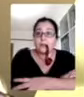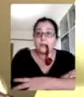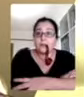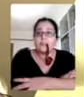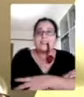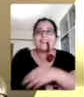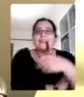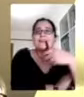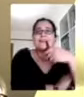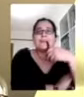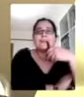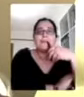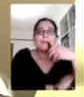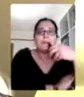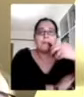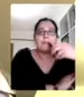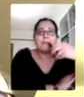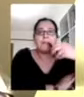Oo.